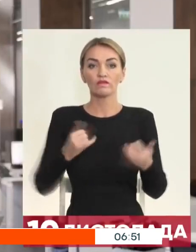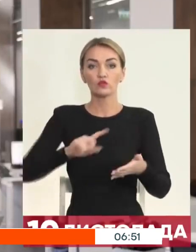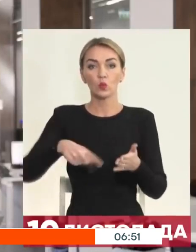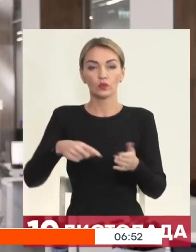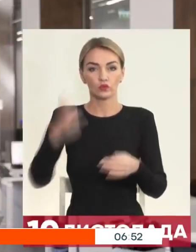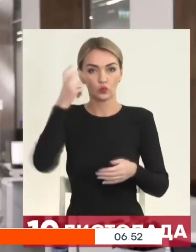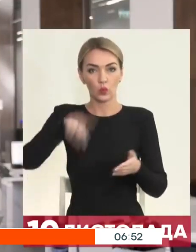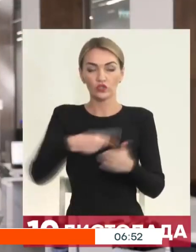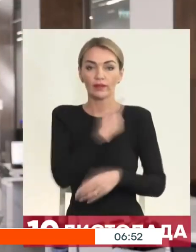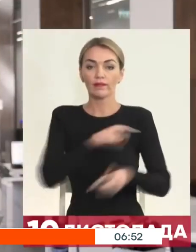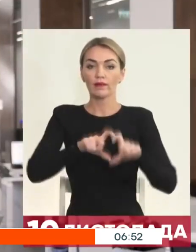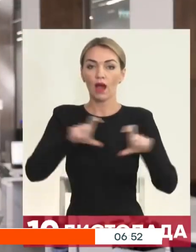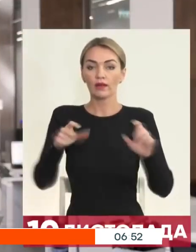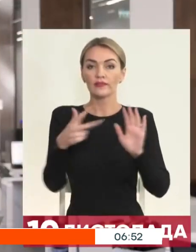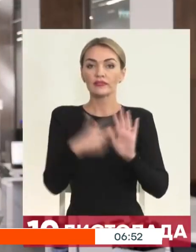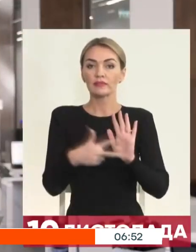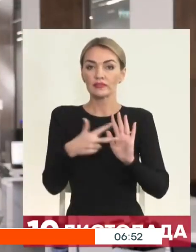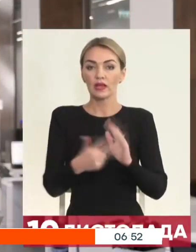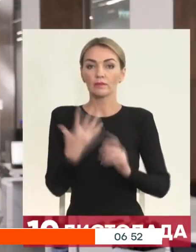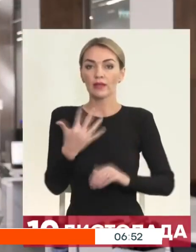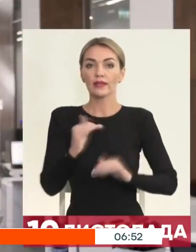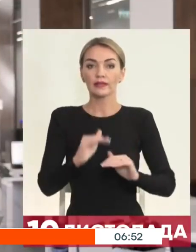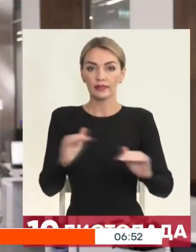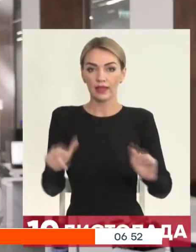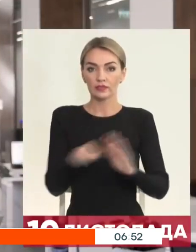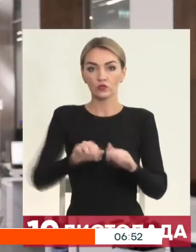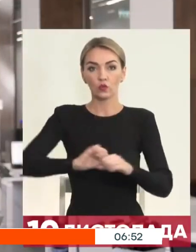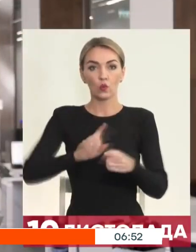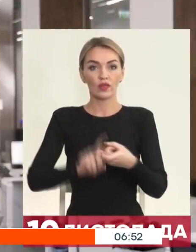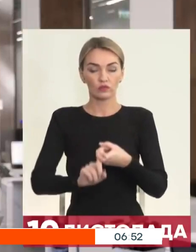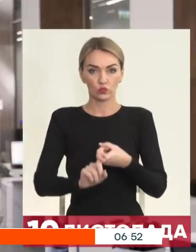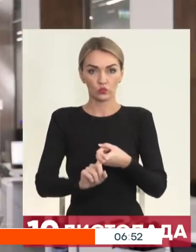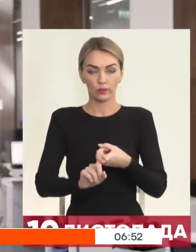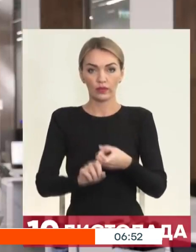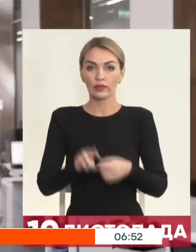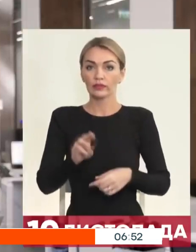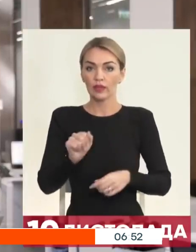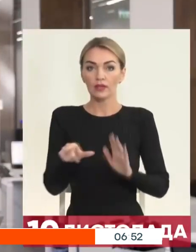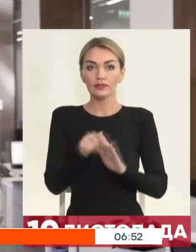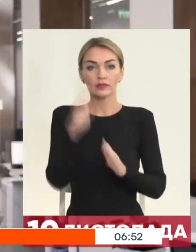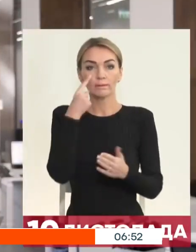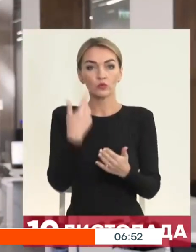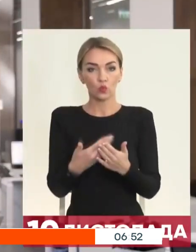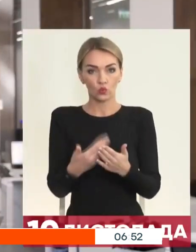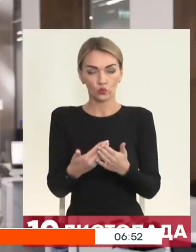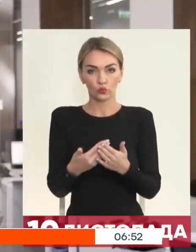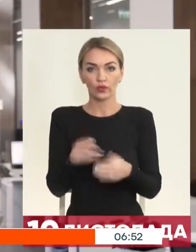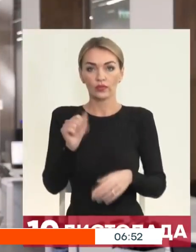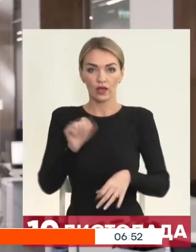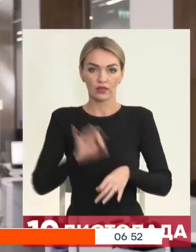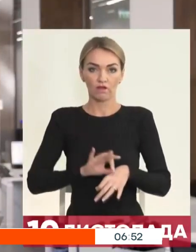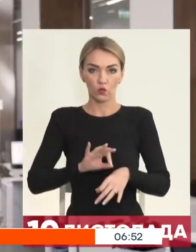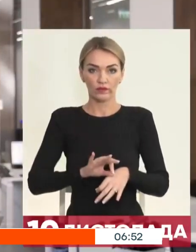лікарнях перебувають 85 дітей з коронавірусом та з підозрою на